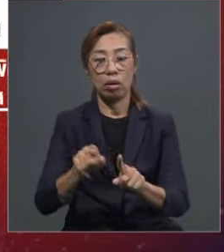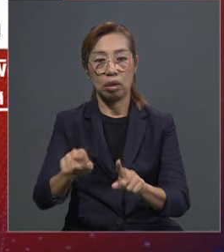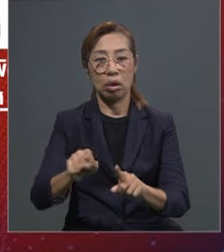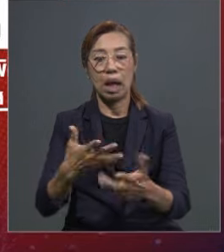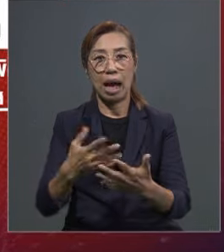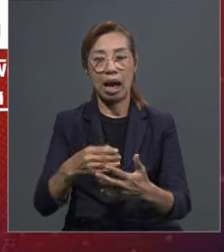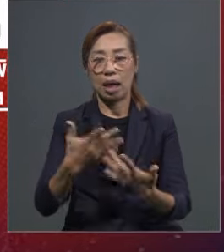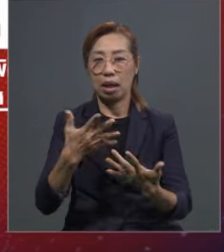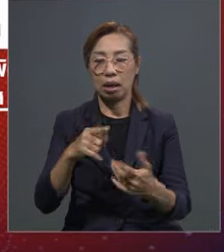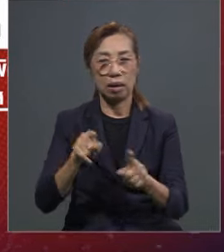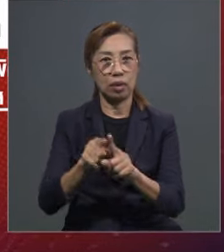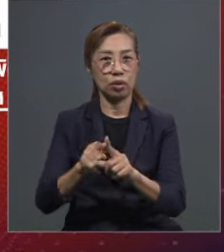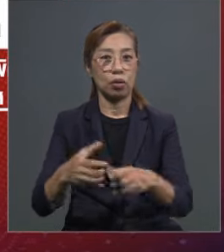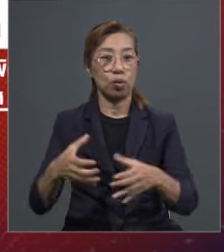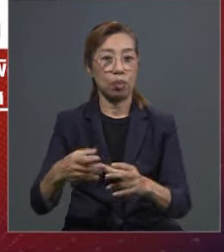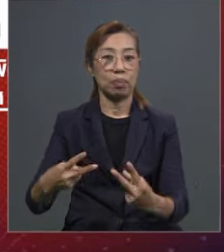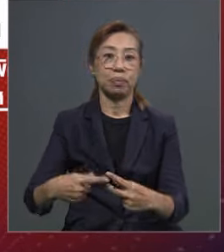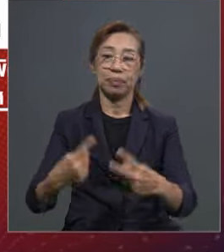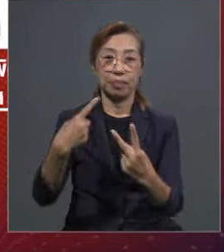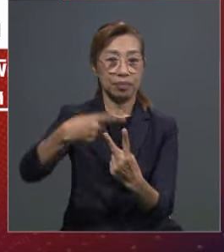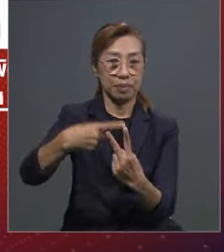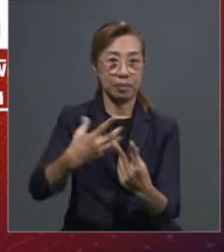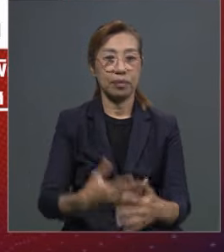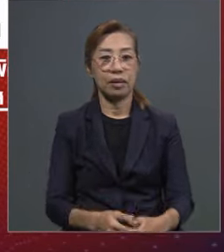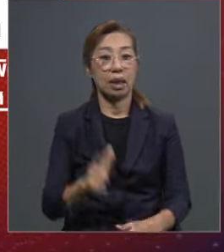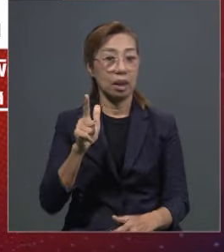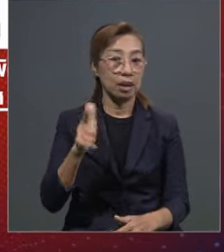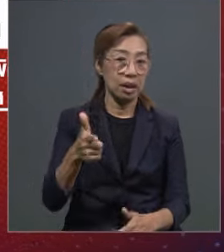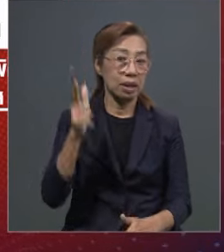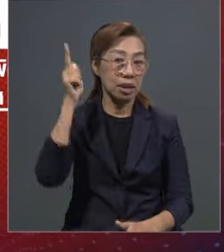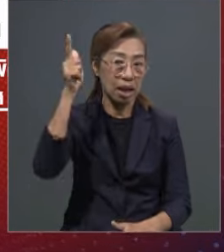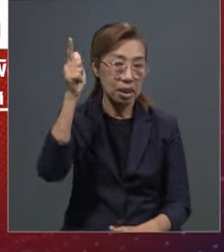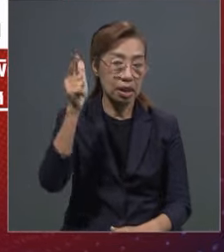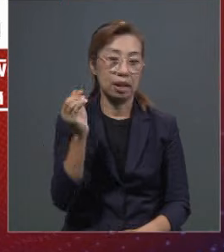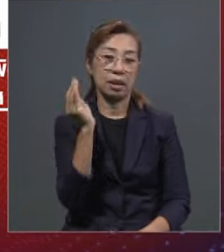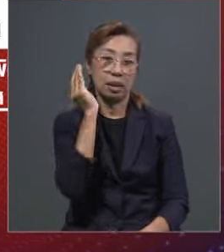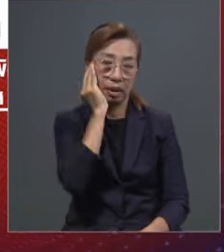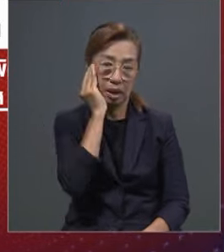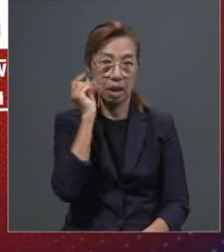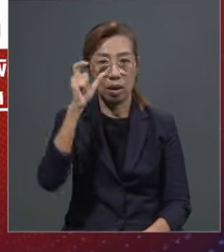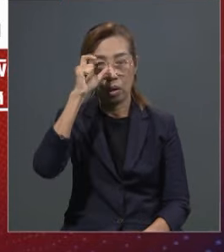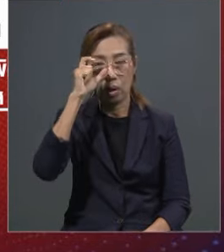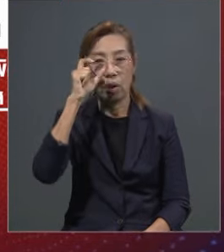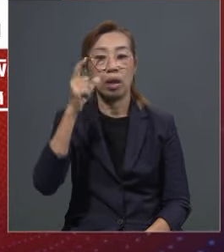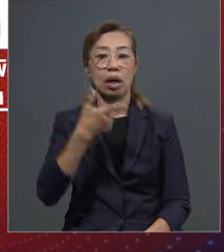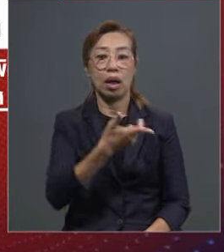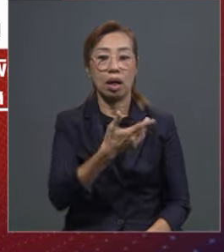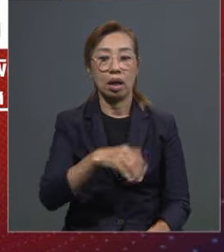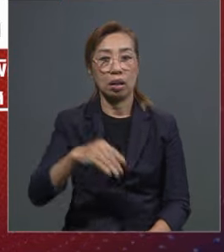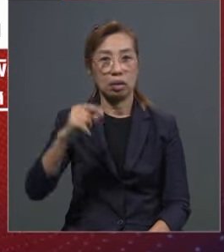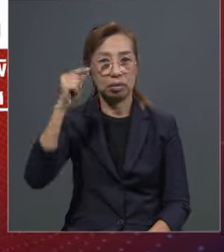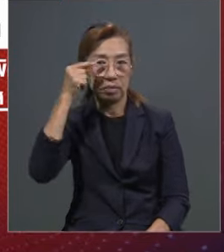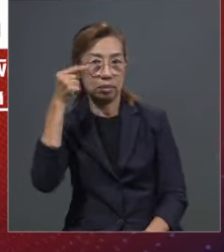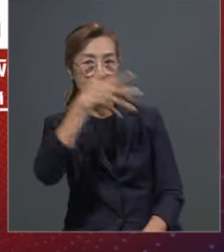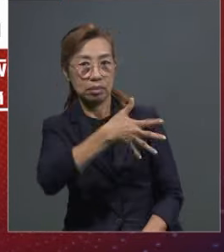ชนถัดมาก็เป็นนายทักษิณชินวัตรนางสาวสิริกัญญาตันสกุลนายวิโรธลัคนาอดิสรและพล.ตำรวจเอกพิสุทธ